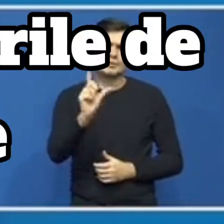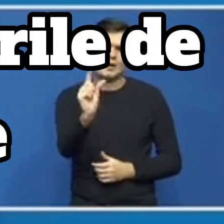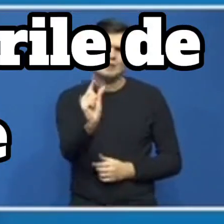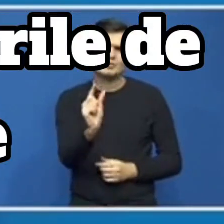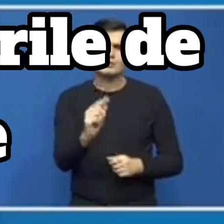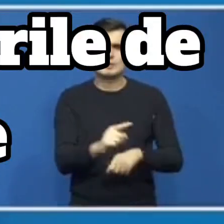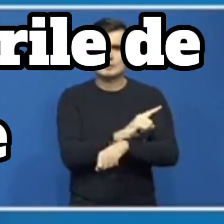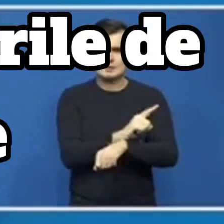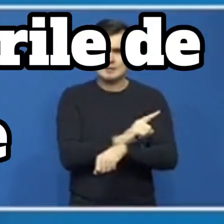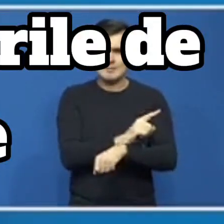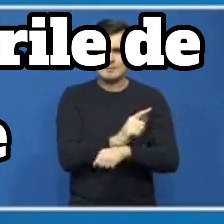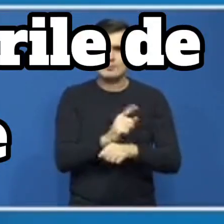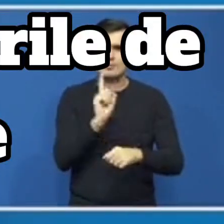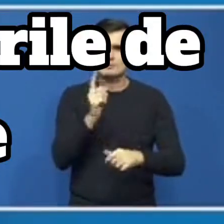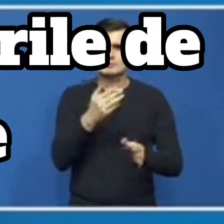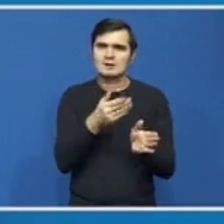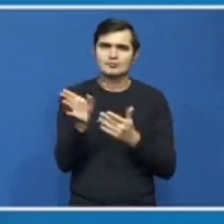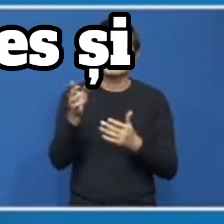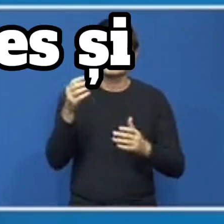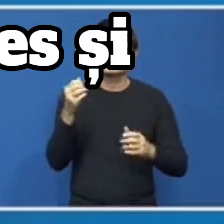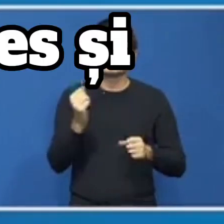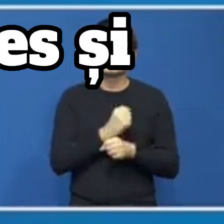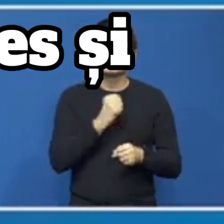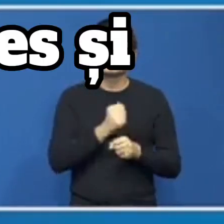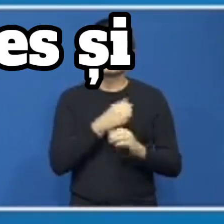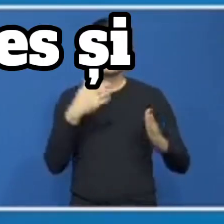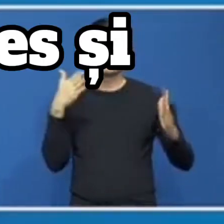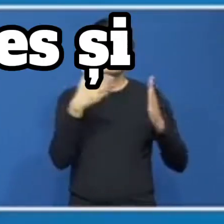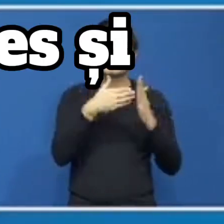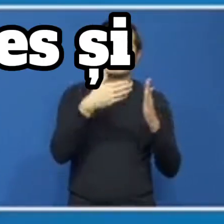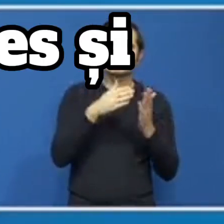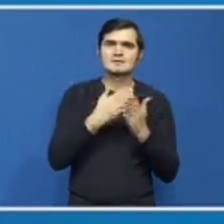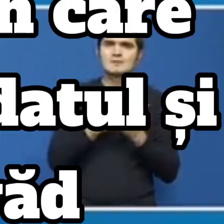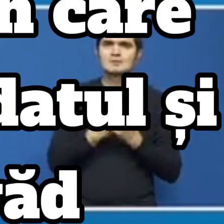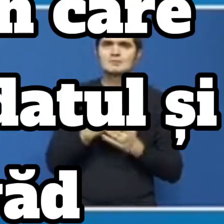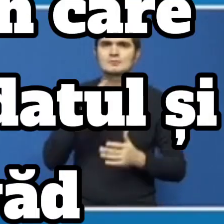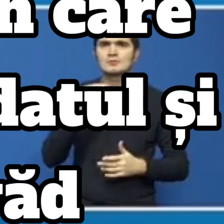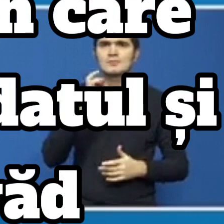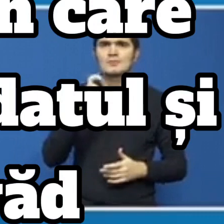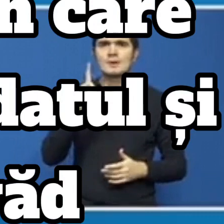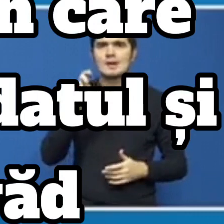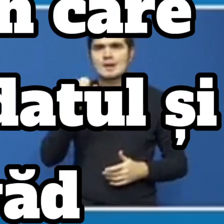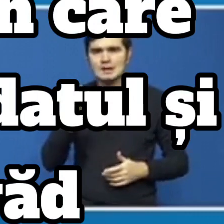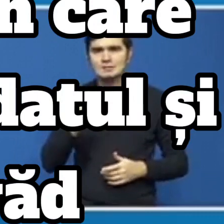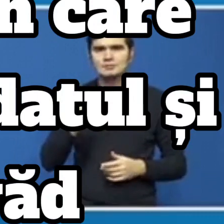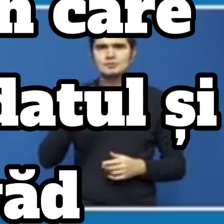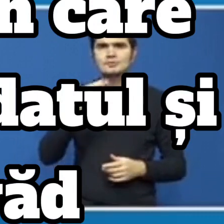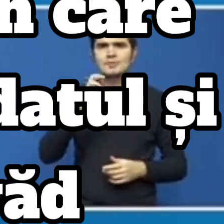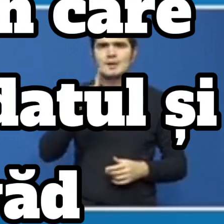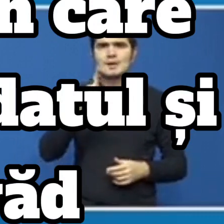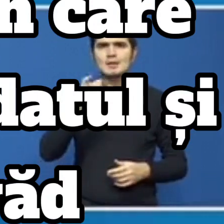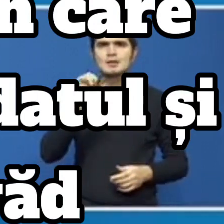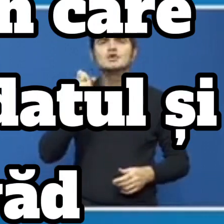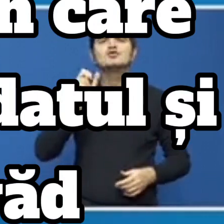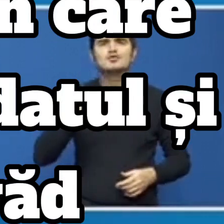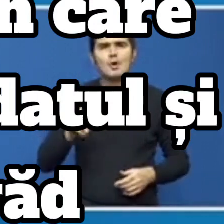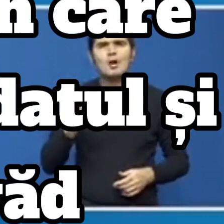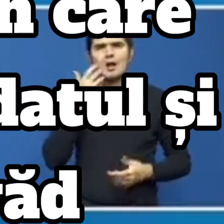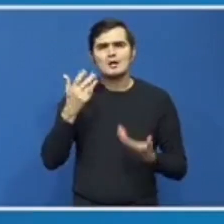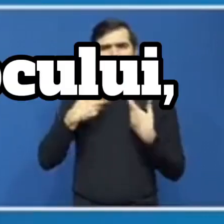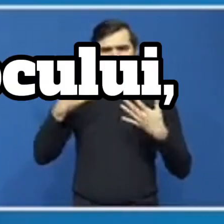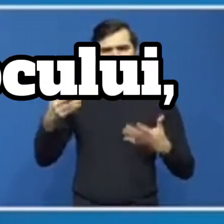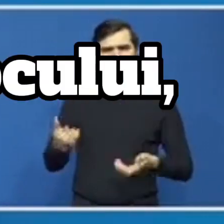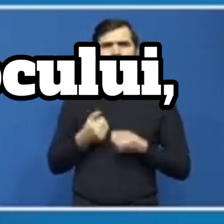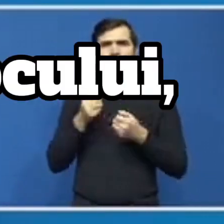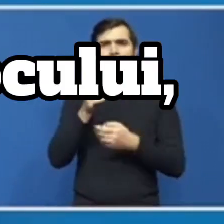Vom începe lucrările de intervenție la castelele Pele și Pelișor. Din momentul în care am preluat mandatul și am fost să